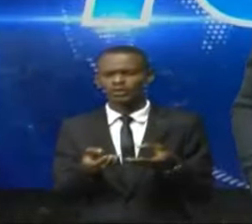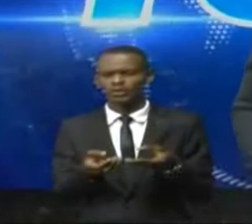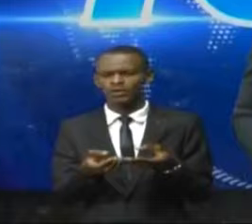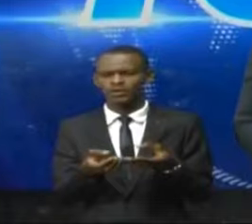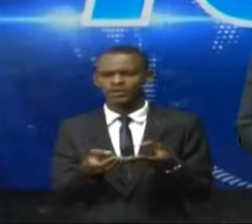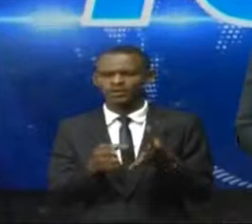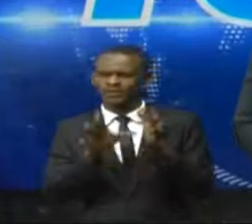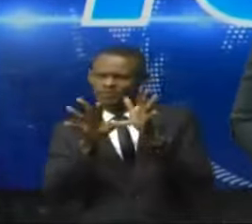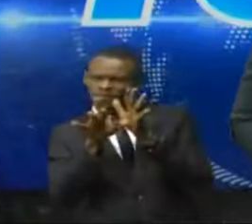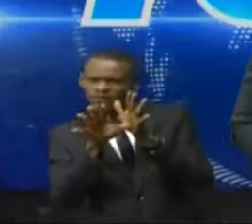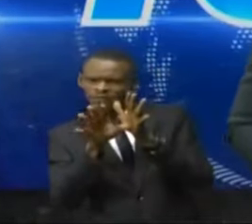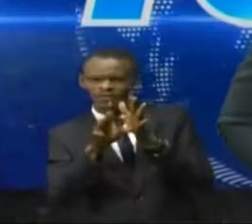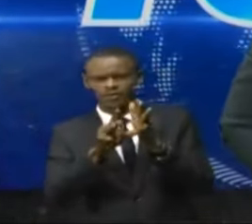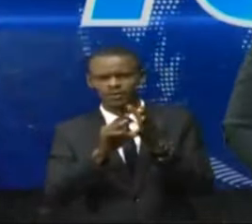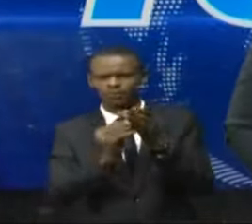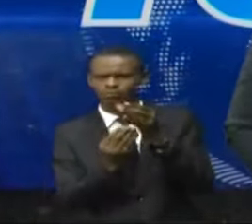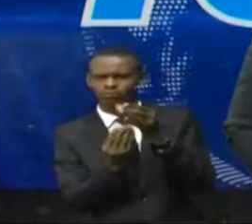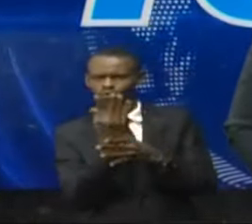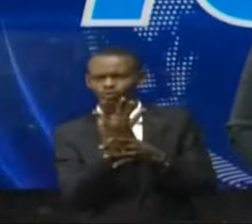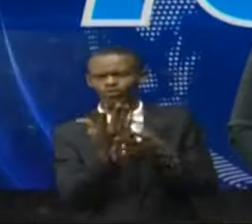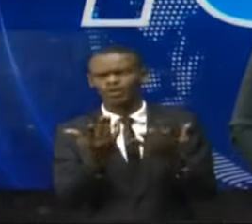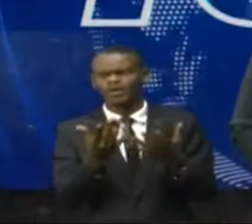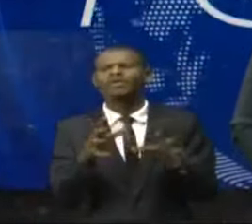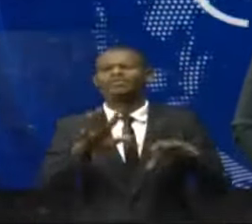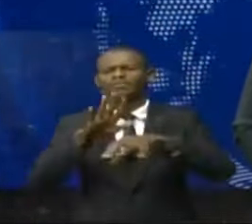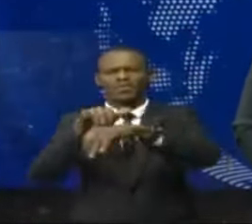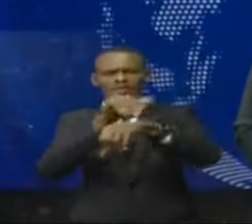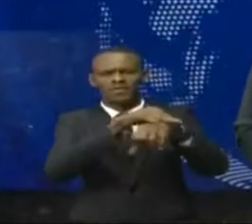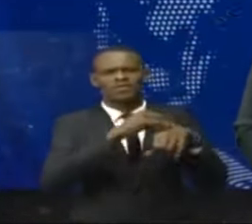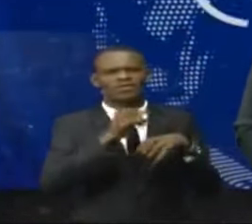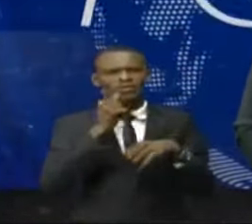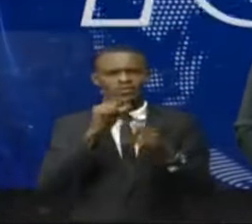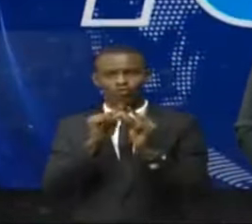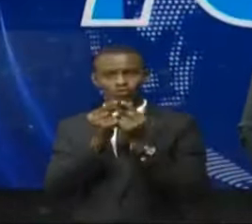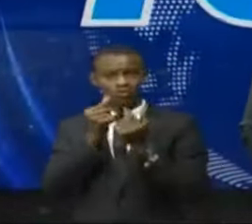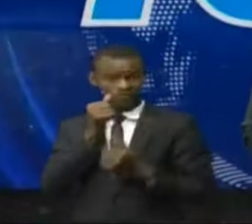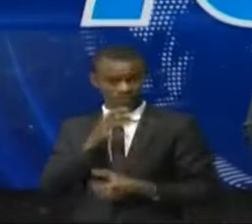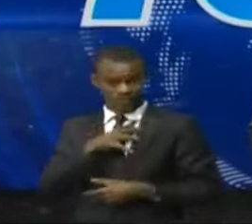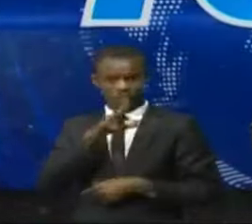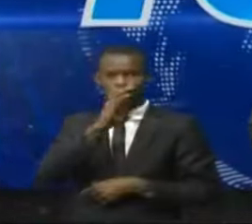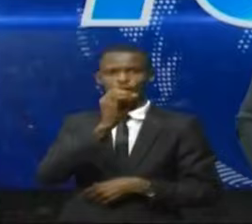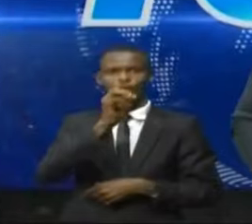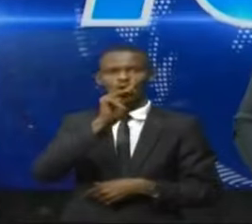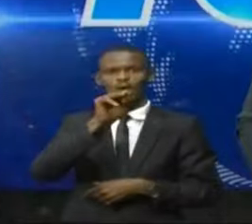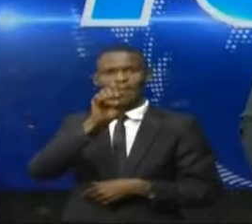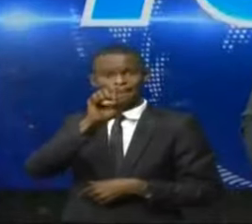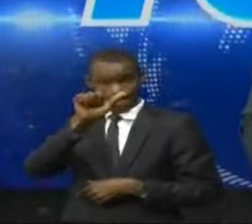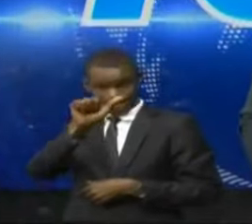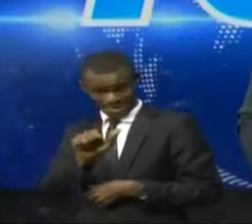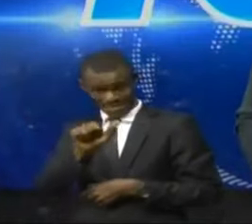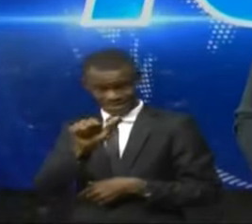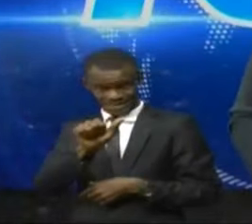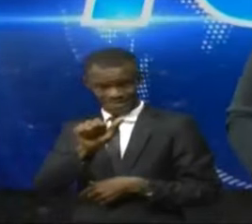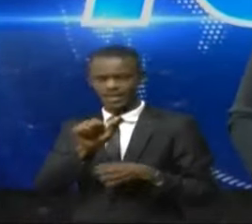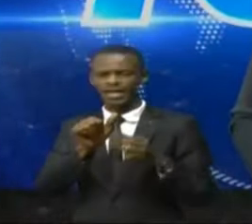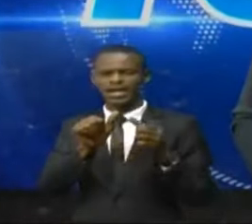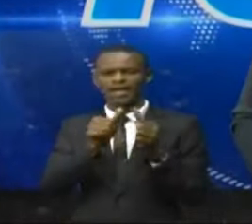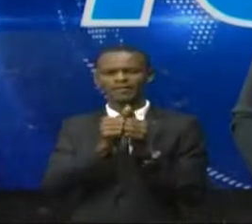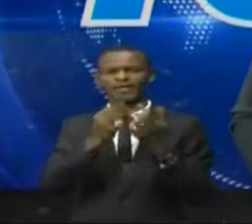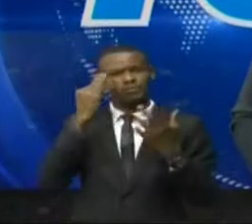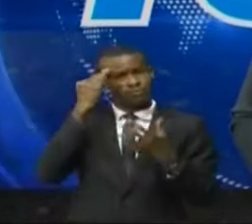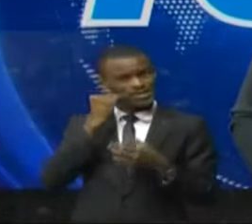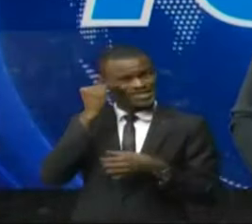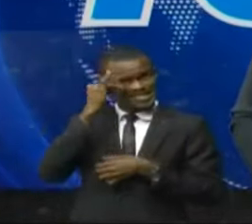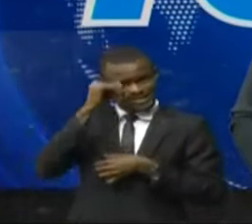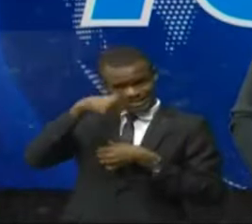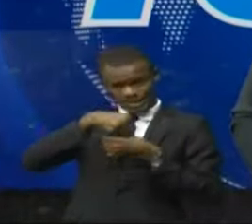le ministre d'État en charge de l'intégration régionale et une délégation du COMESA. Un reportage de Sylvie Moembo dans un